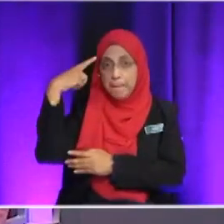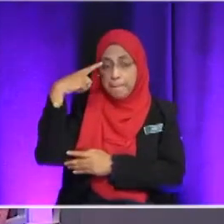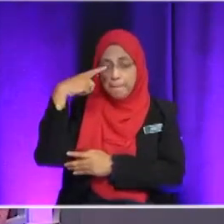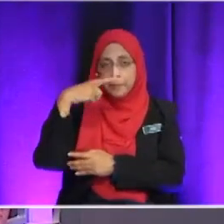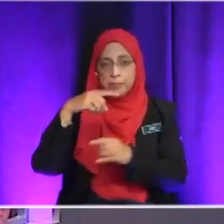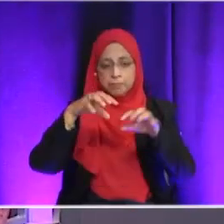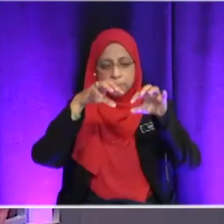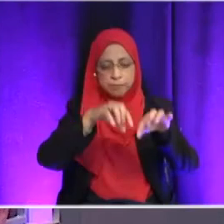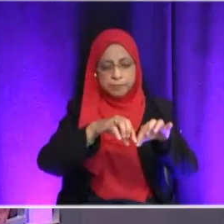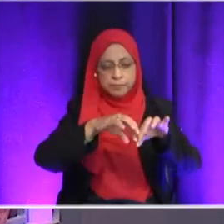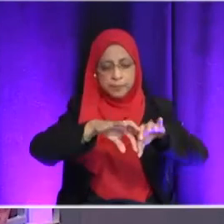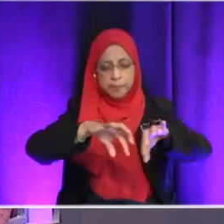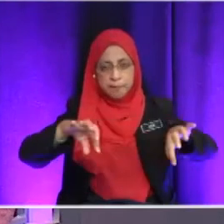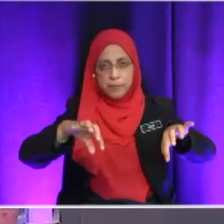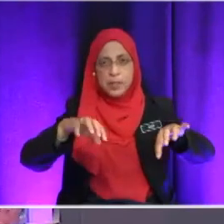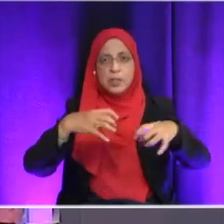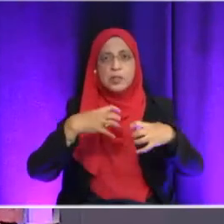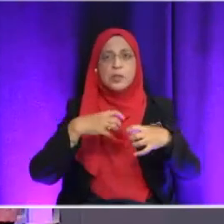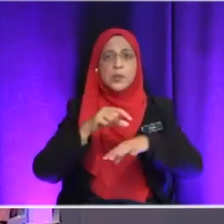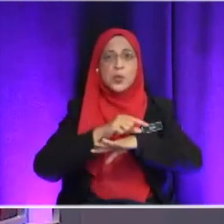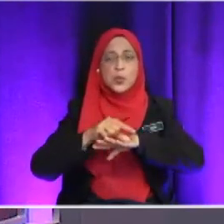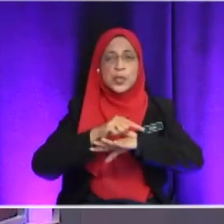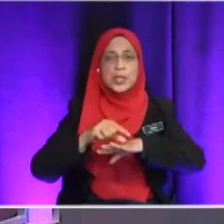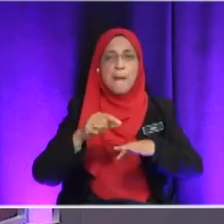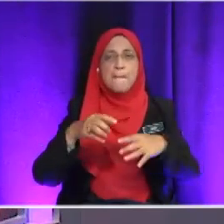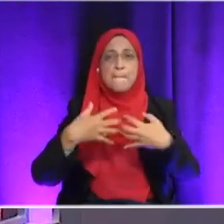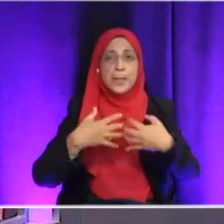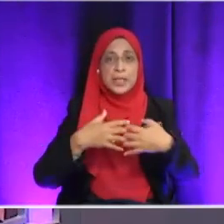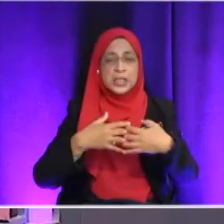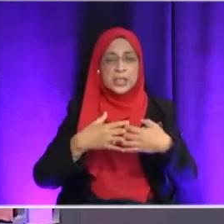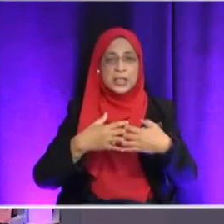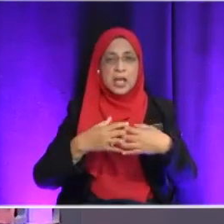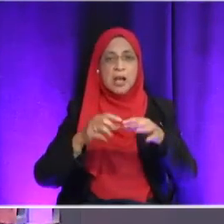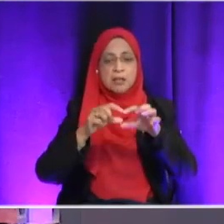eee petang loh ah oke oke